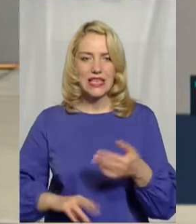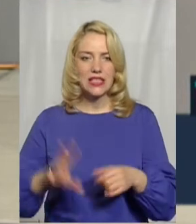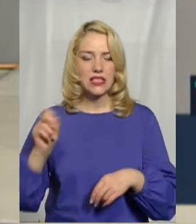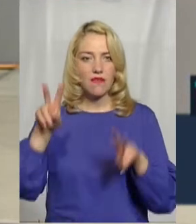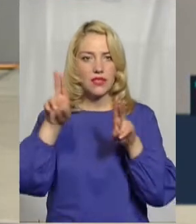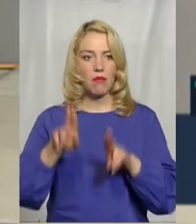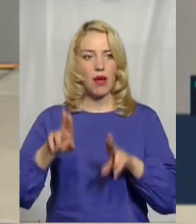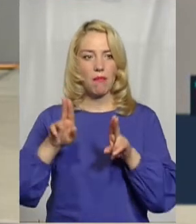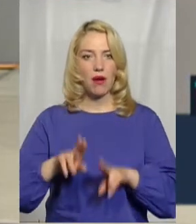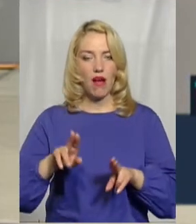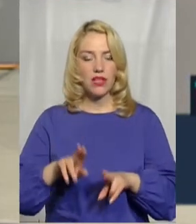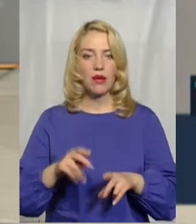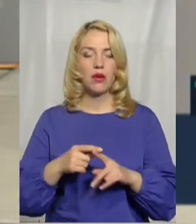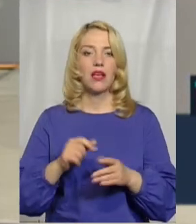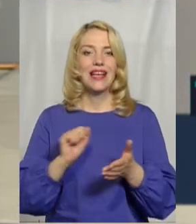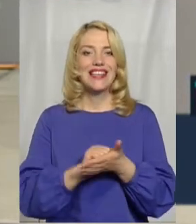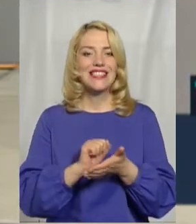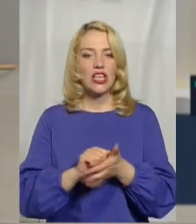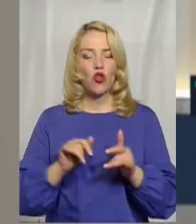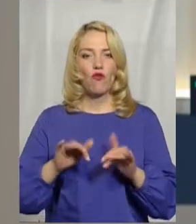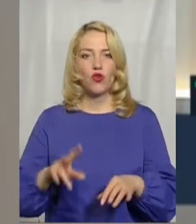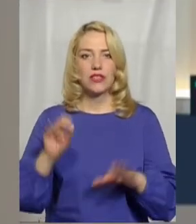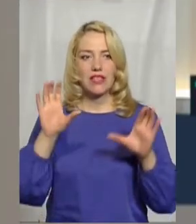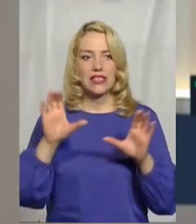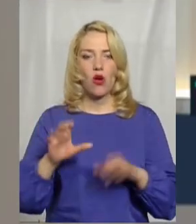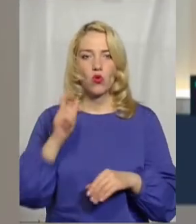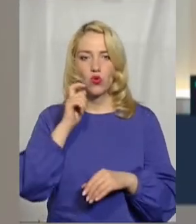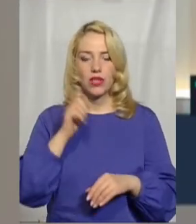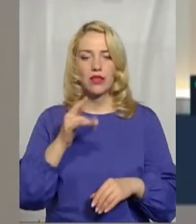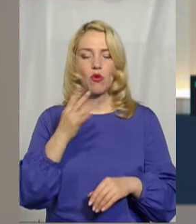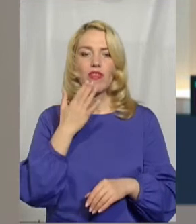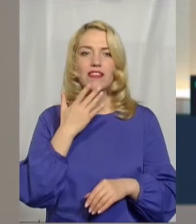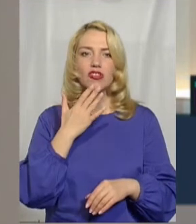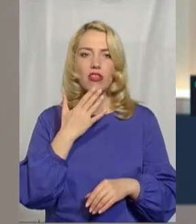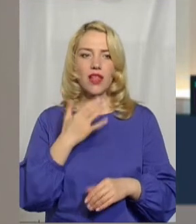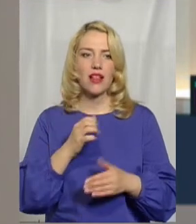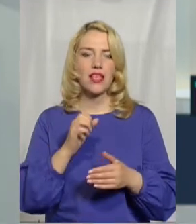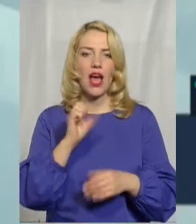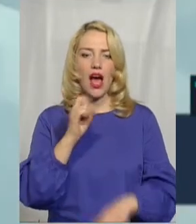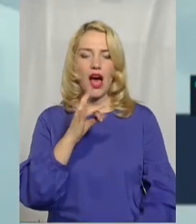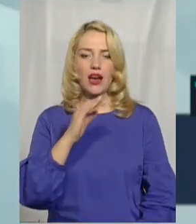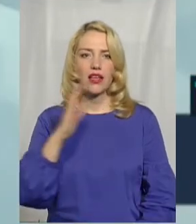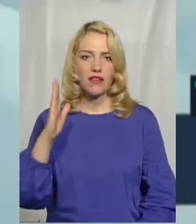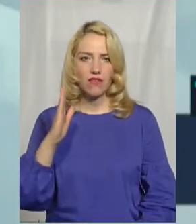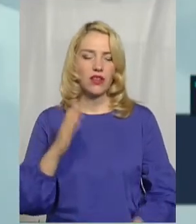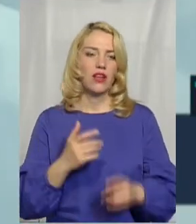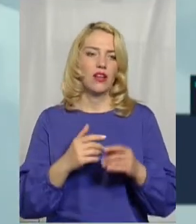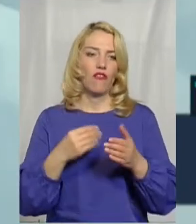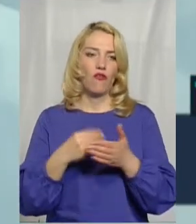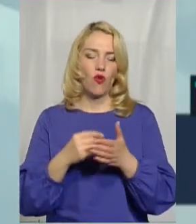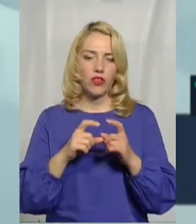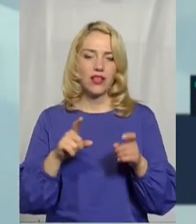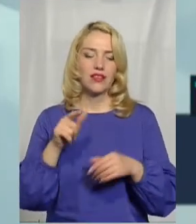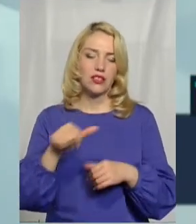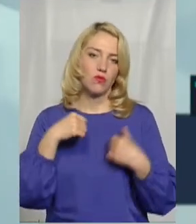за всіма правилами діловодства і закону України про Національний архівний фонд, це дуже радує, і ти спокійно за те,